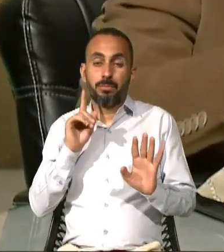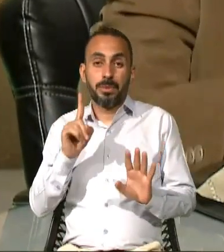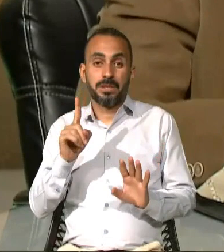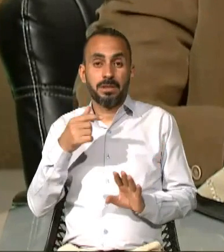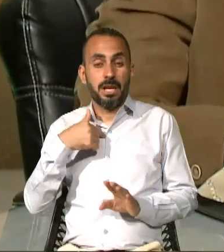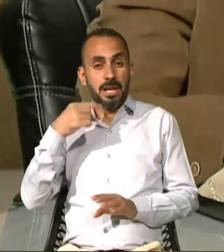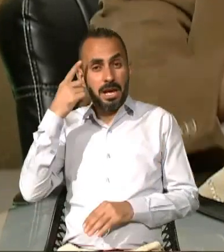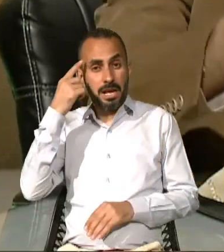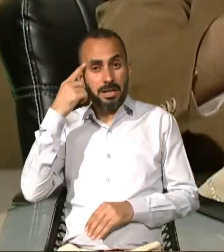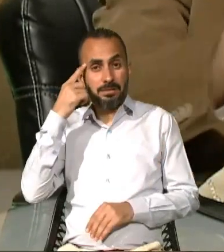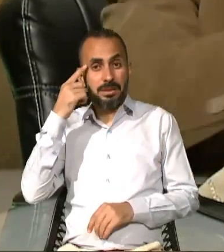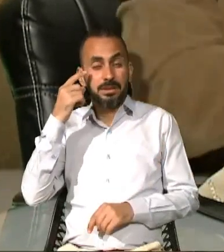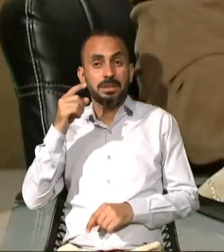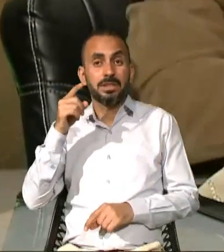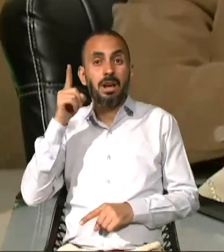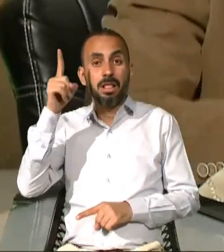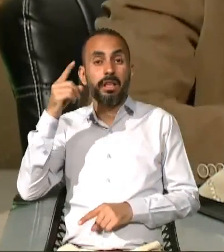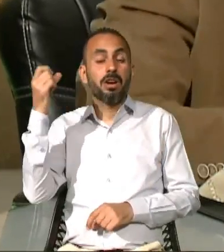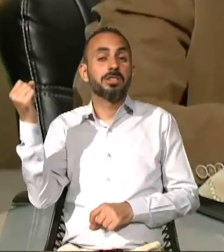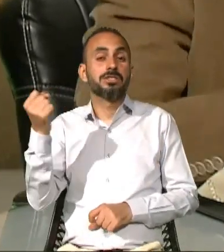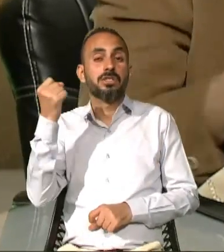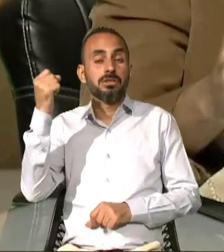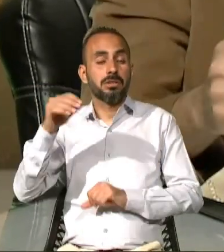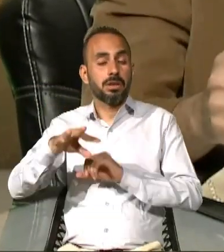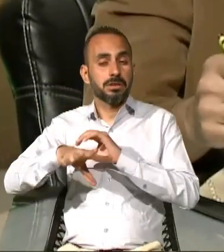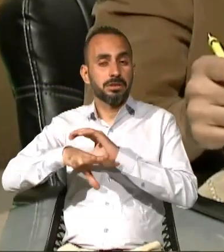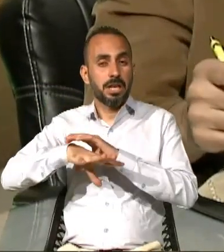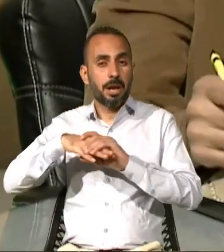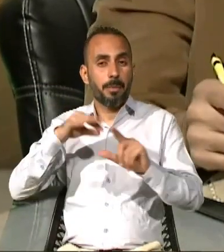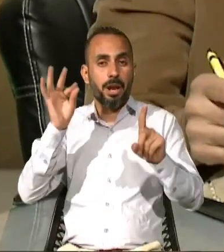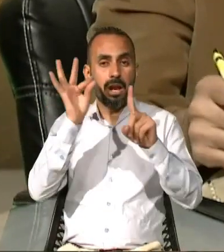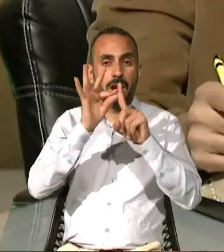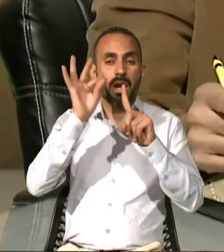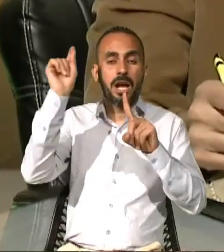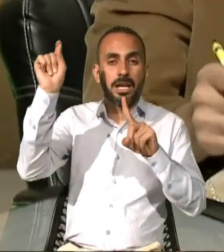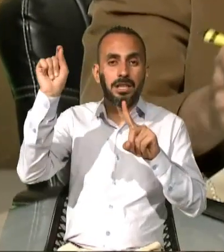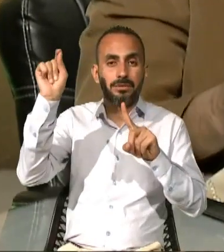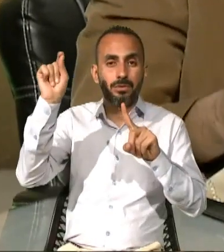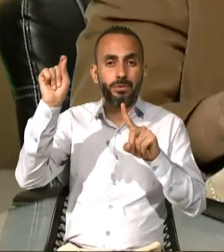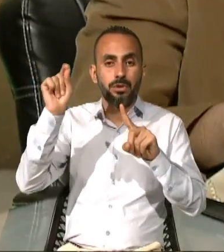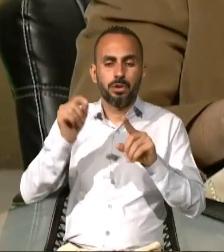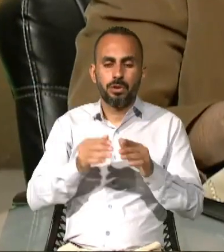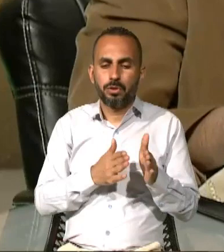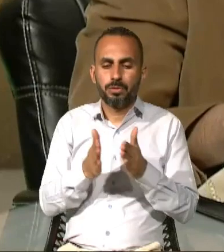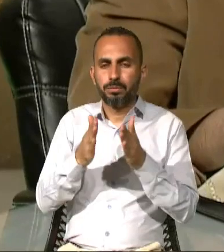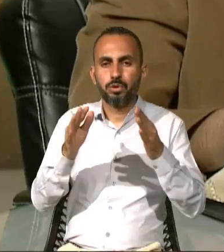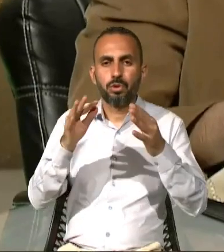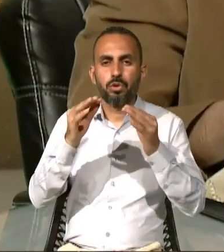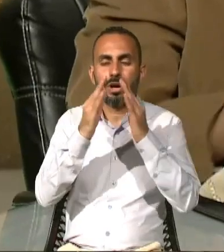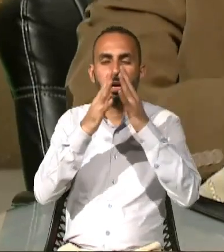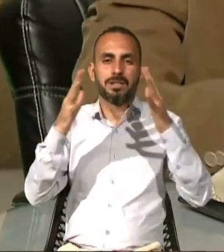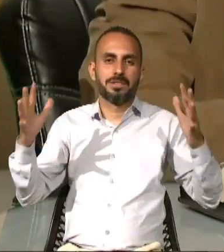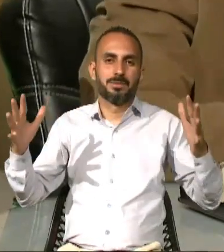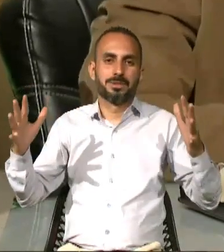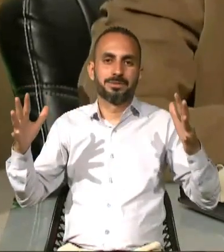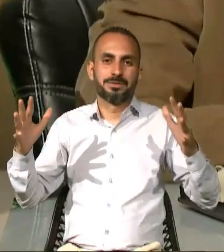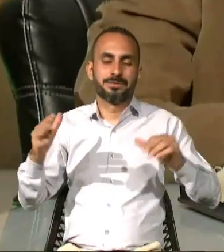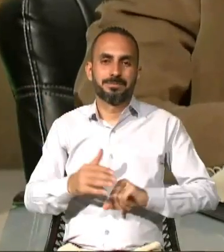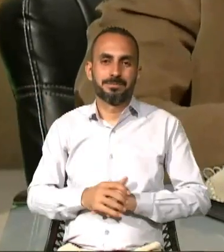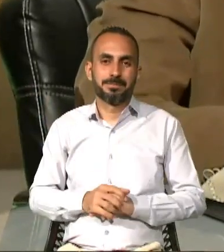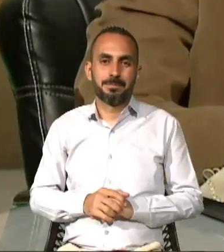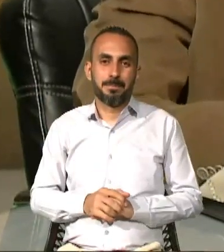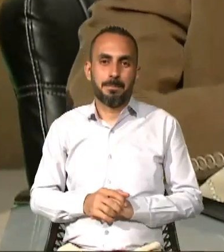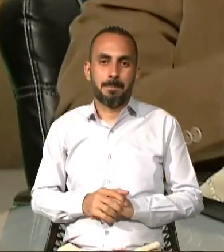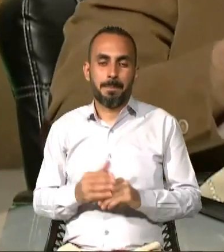بصوره عظيمه. عشان كده عايز انقل اخواتي في انجيل لوقا اصحاح 21 واوصل للايه الجميله بتاعت عدد